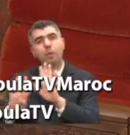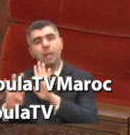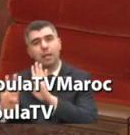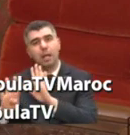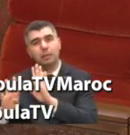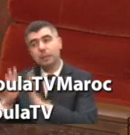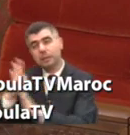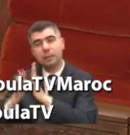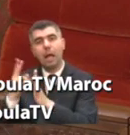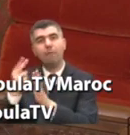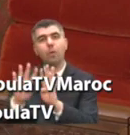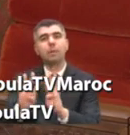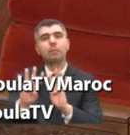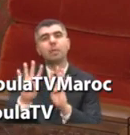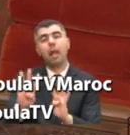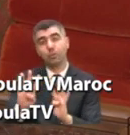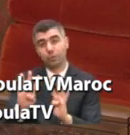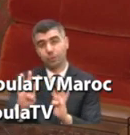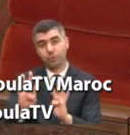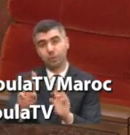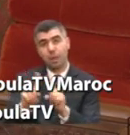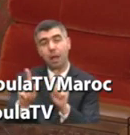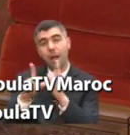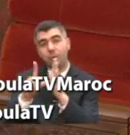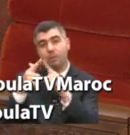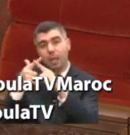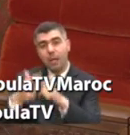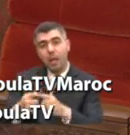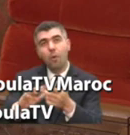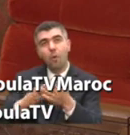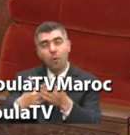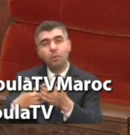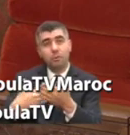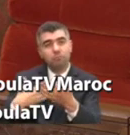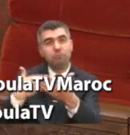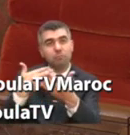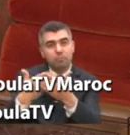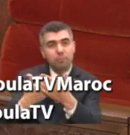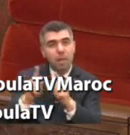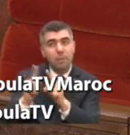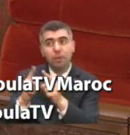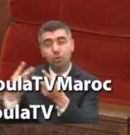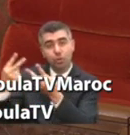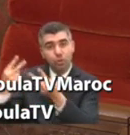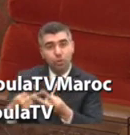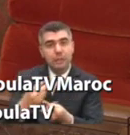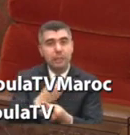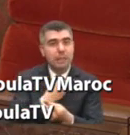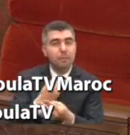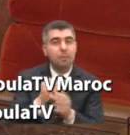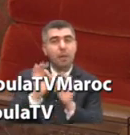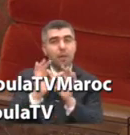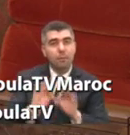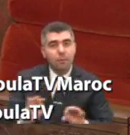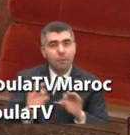بذمتي السنه السابقه، ما يعني من مناصب، واحد عدد المناصب اللي تنحولوها لان ما كيجيش ليها، يعني مثلا اطباء وتنحولوها